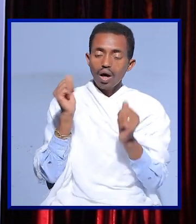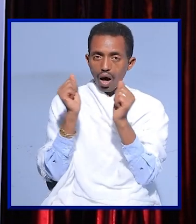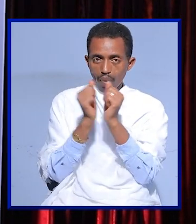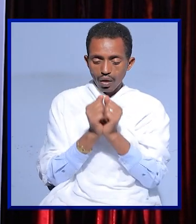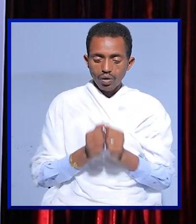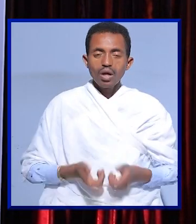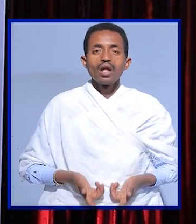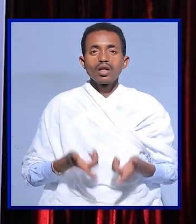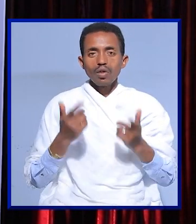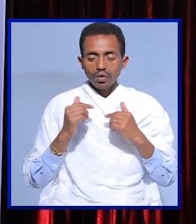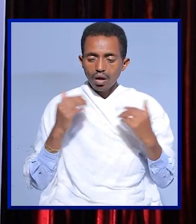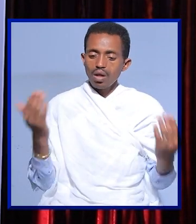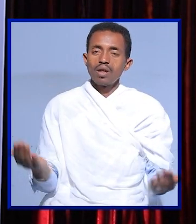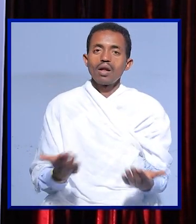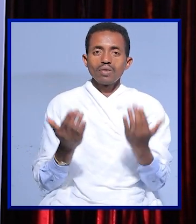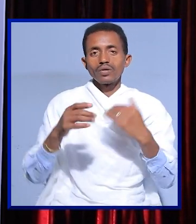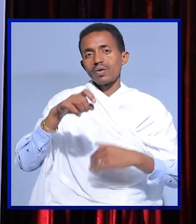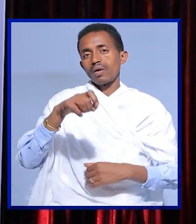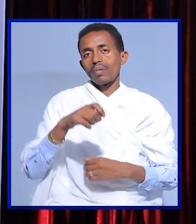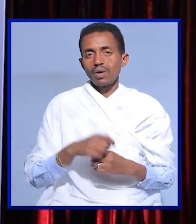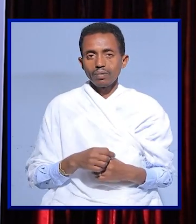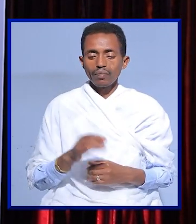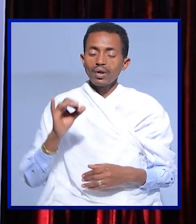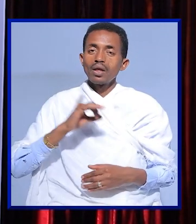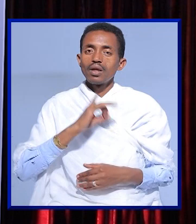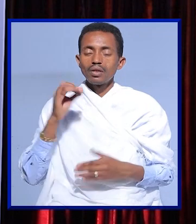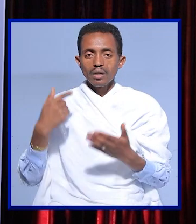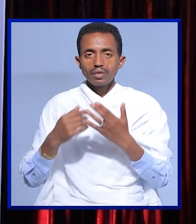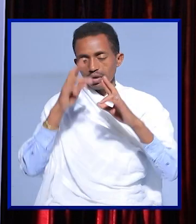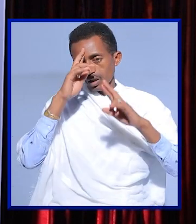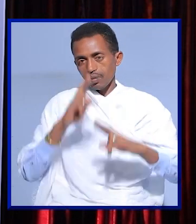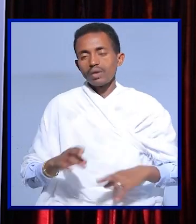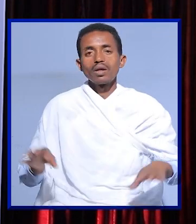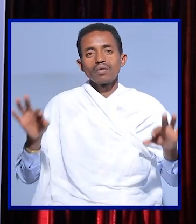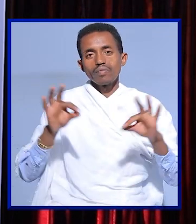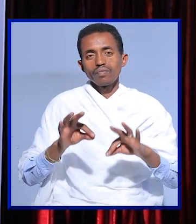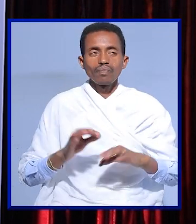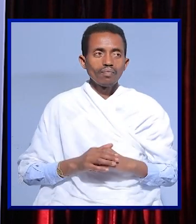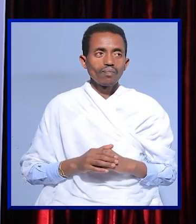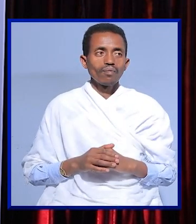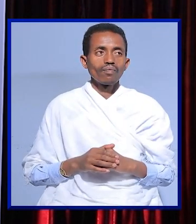አብረናቸው ልንሆን ልናጽናናቸው ይገባል። ልደትን እንድናከብረው እናስተምራለን።